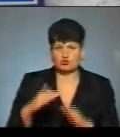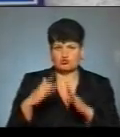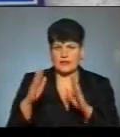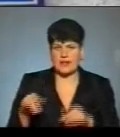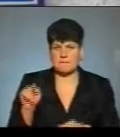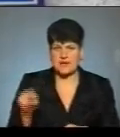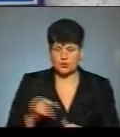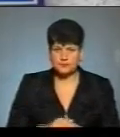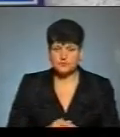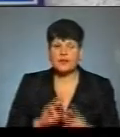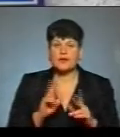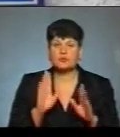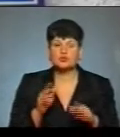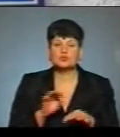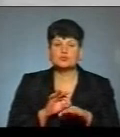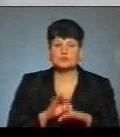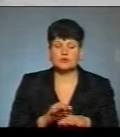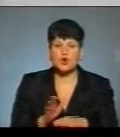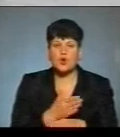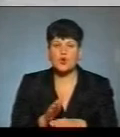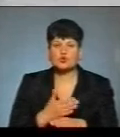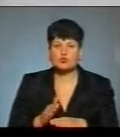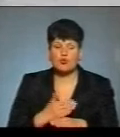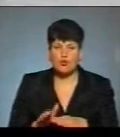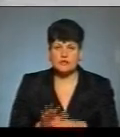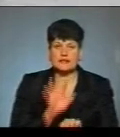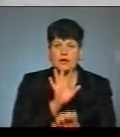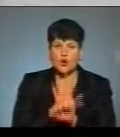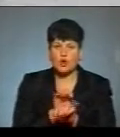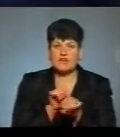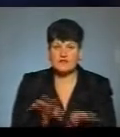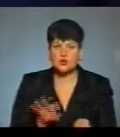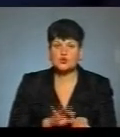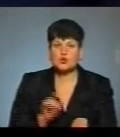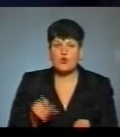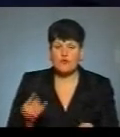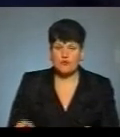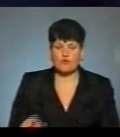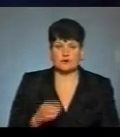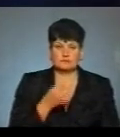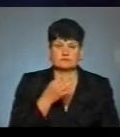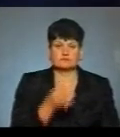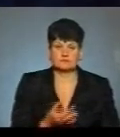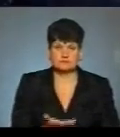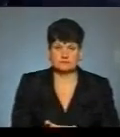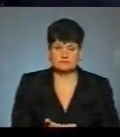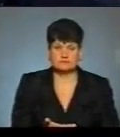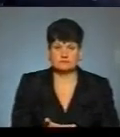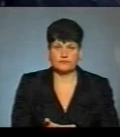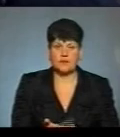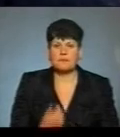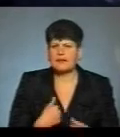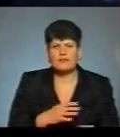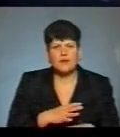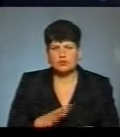Як проводитимуть розподіл хворих на коронавірус у тимчасових пунктах прийому? Андрій Артемович прокоментував так. Ми не будемо